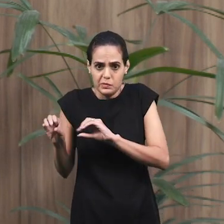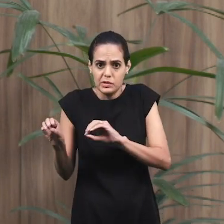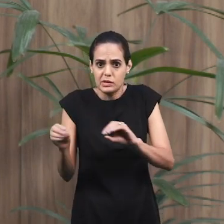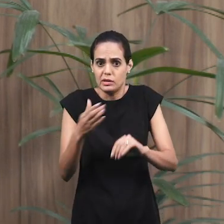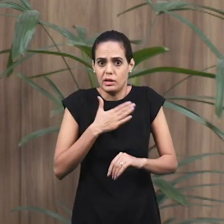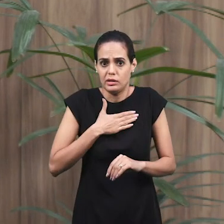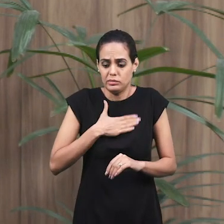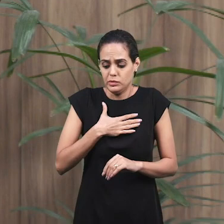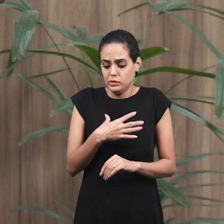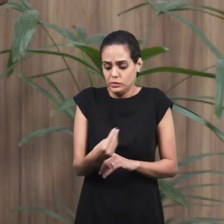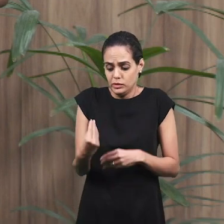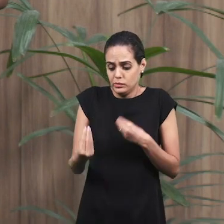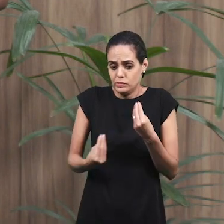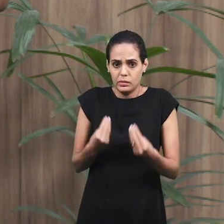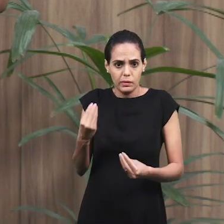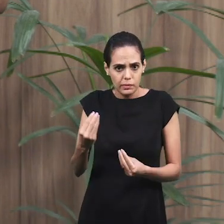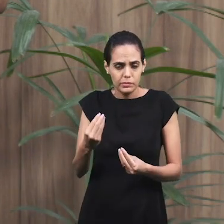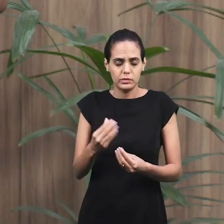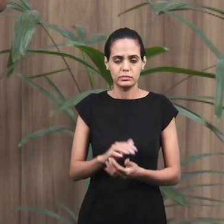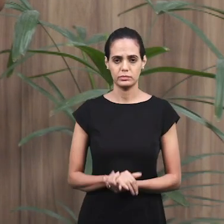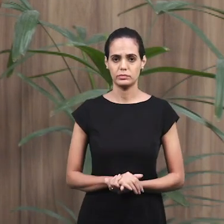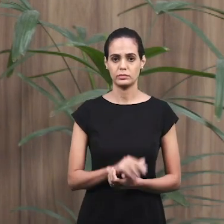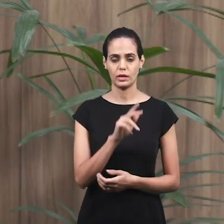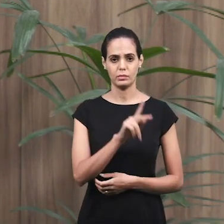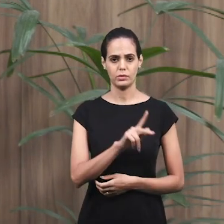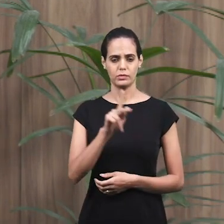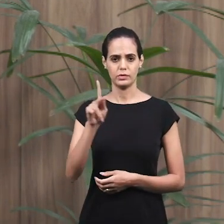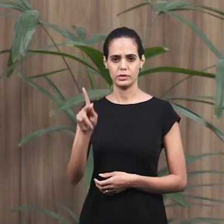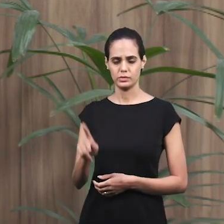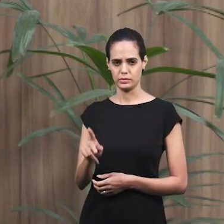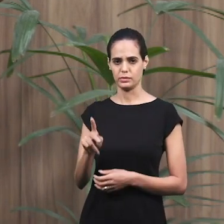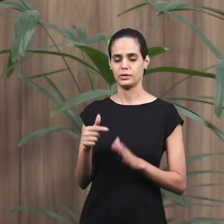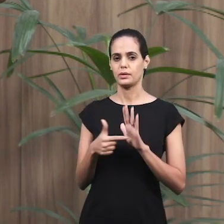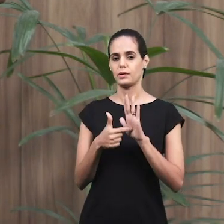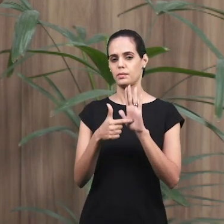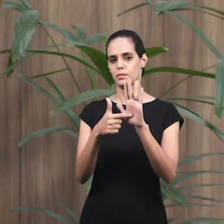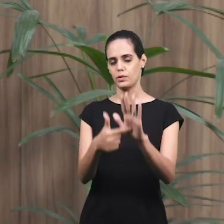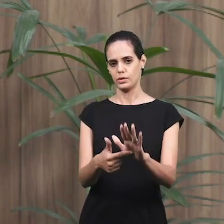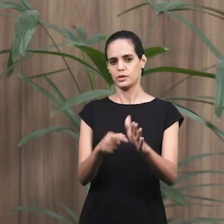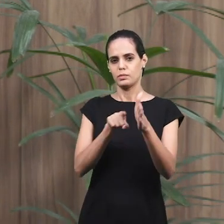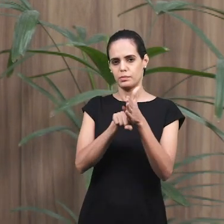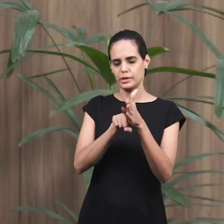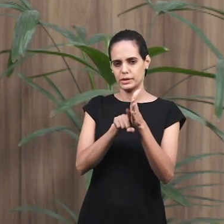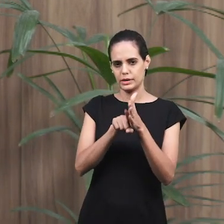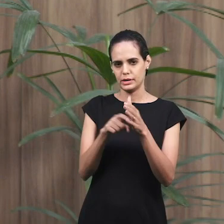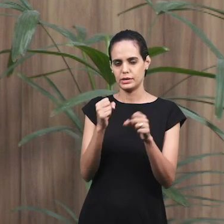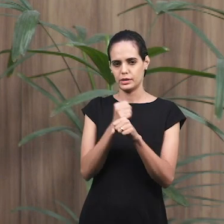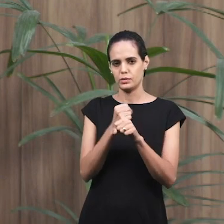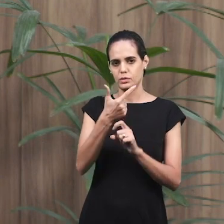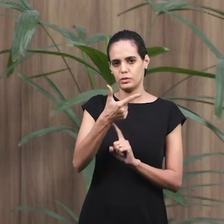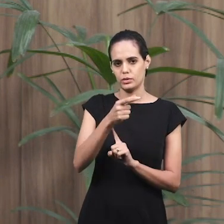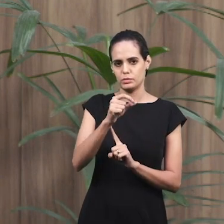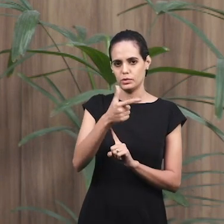le temps et la préparation pour cela. Il y a eu une recherche réalisée en 2020 dans les 27